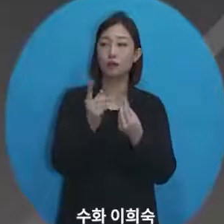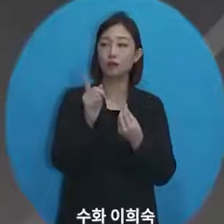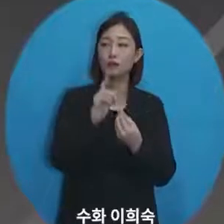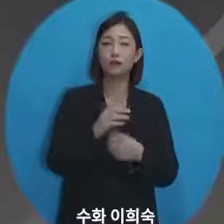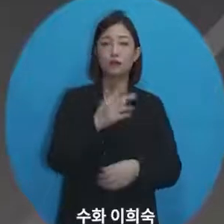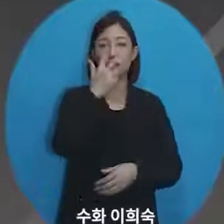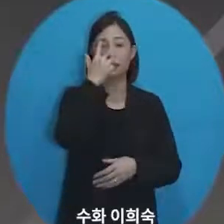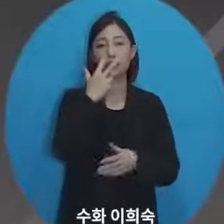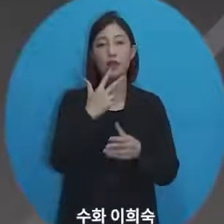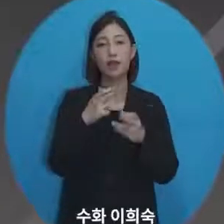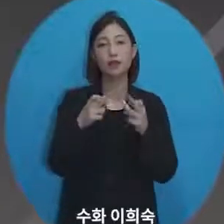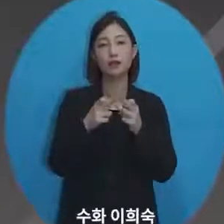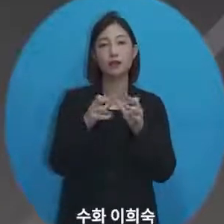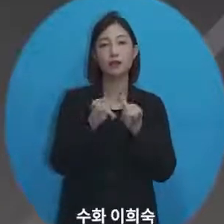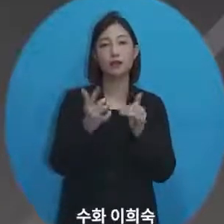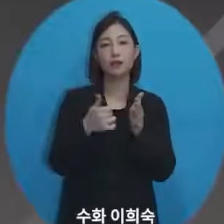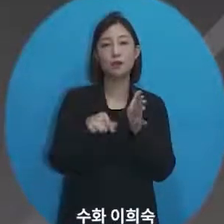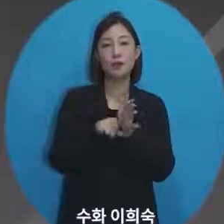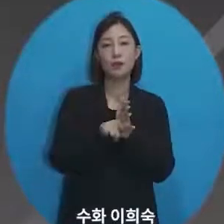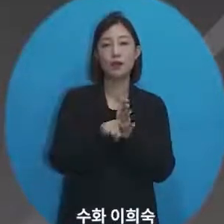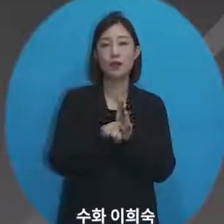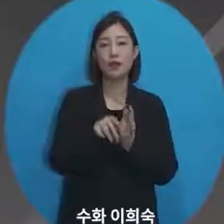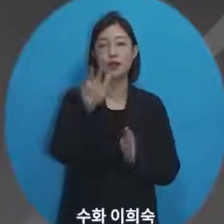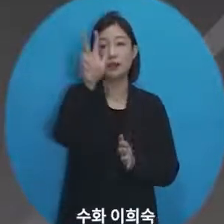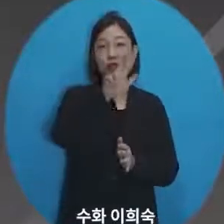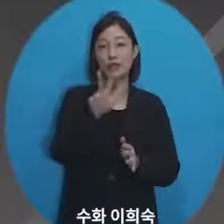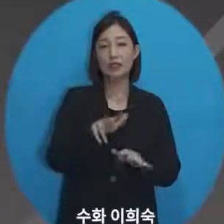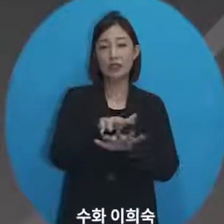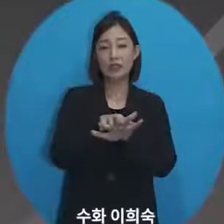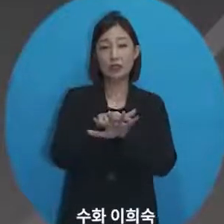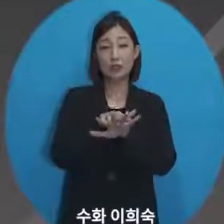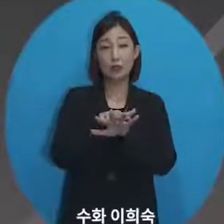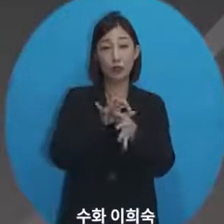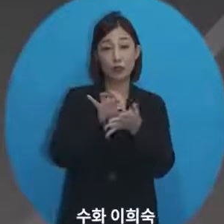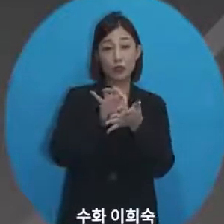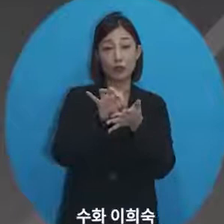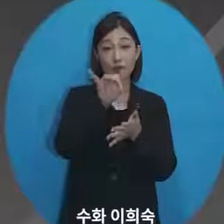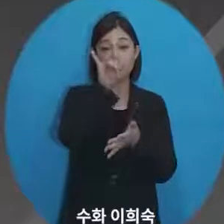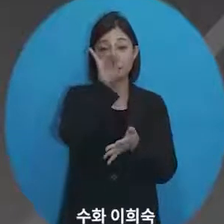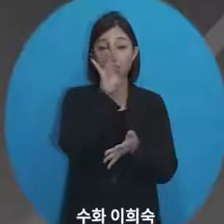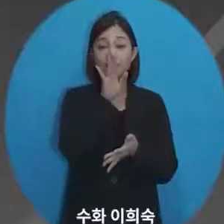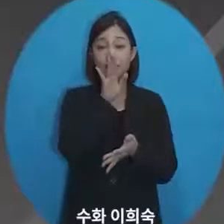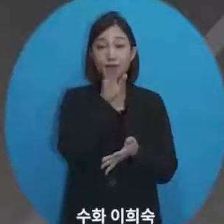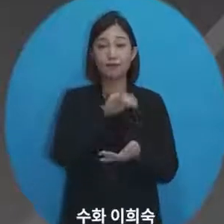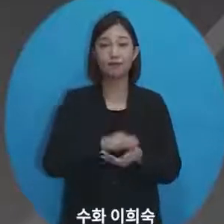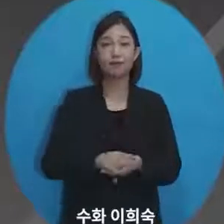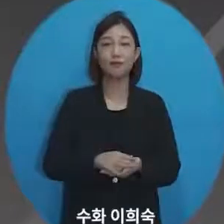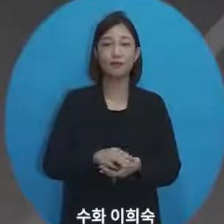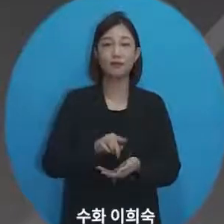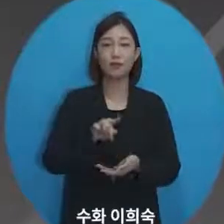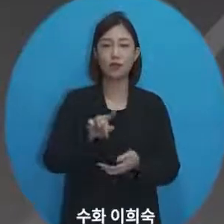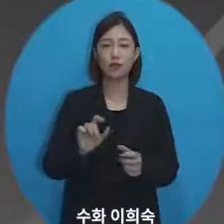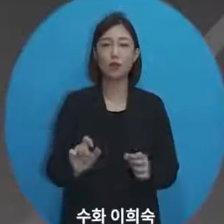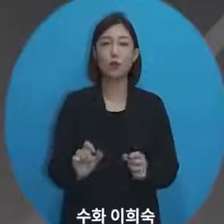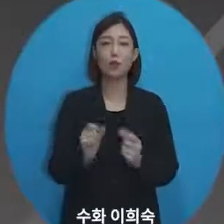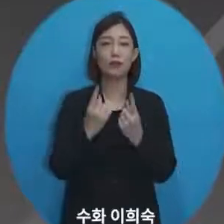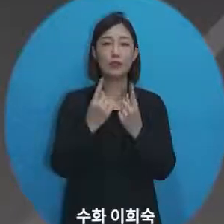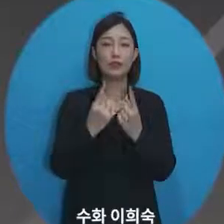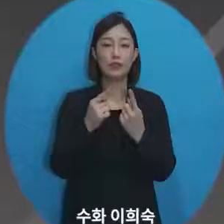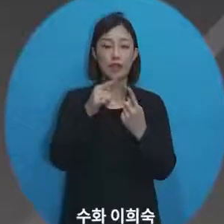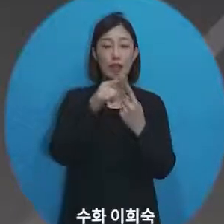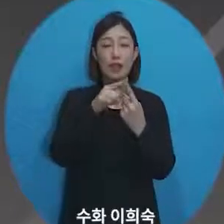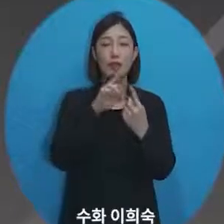하고 있는데요. 여기서는 점자 블록과 촉지도, 점자 표지판을 동시에 활용하고 있는